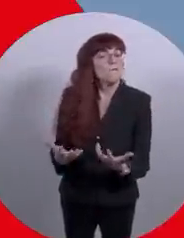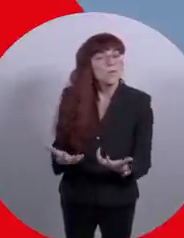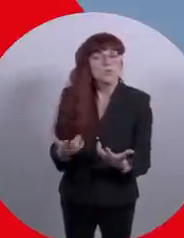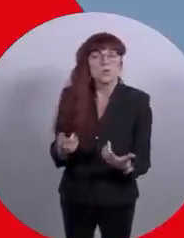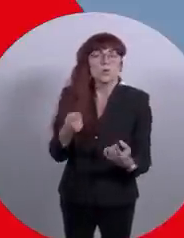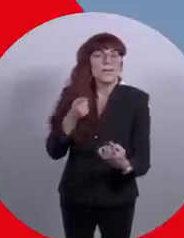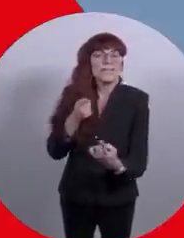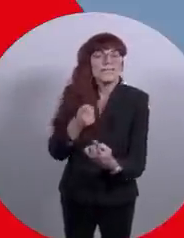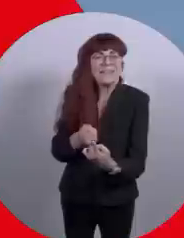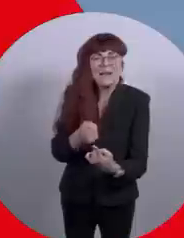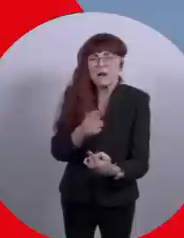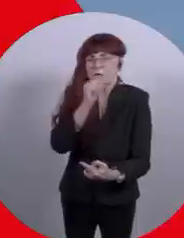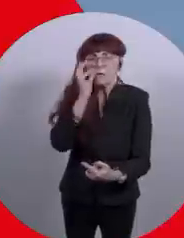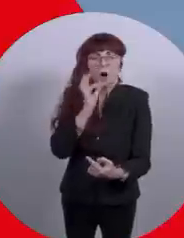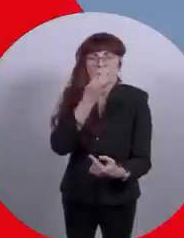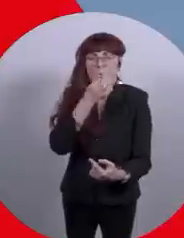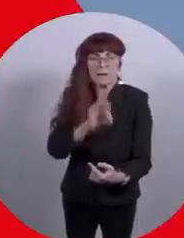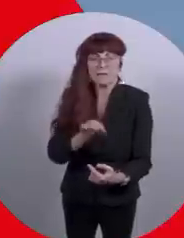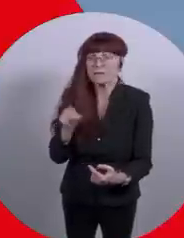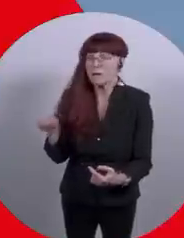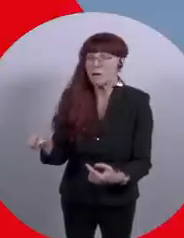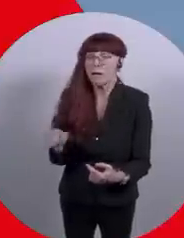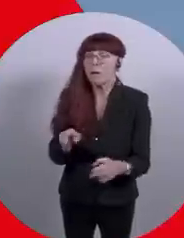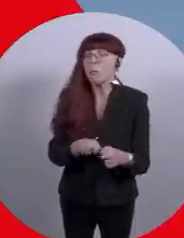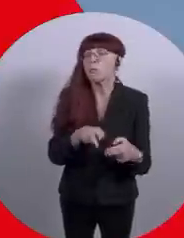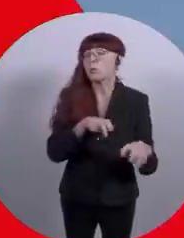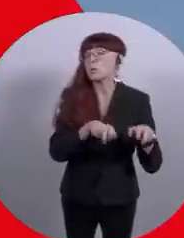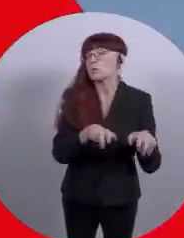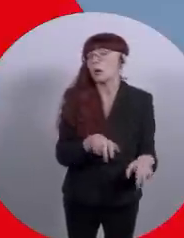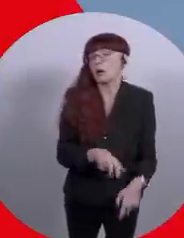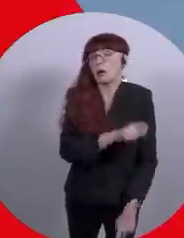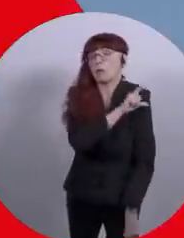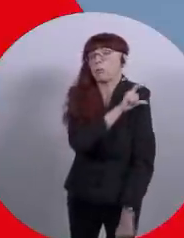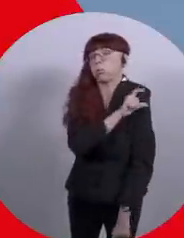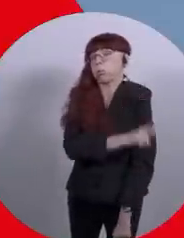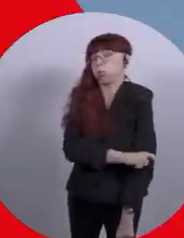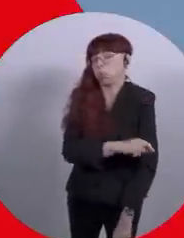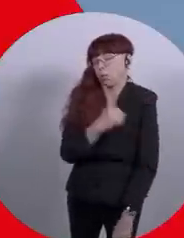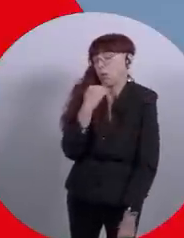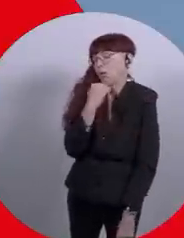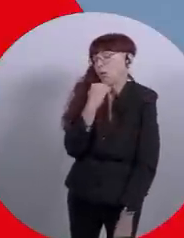sowas von wurscht das was gar nicht sagen kann und das ist unerträglich